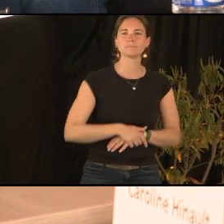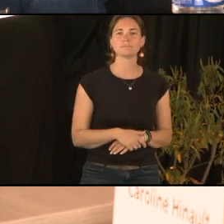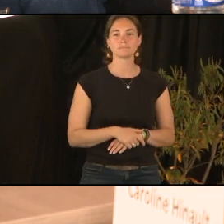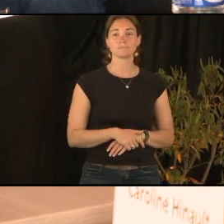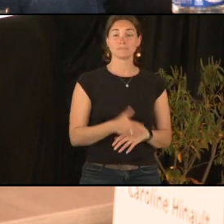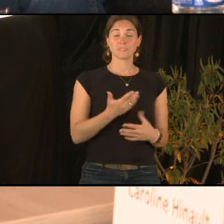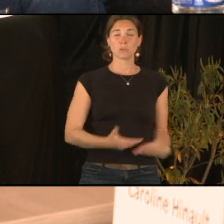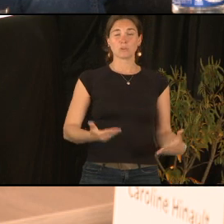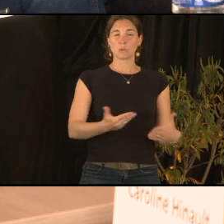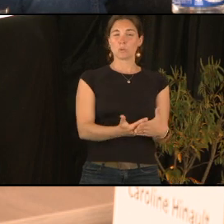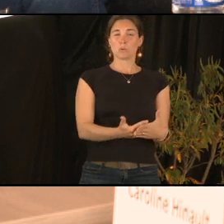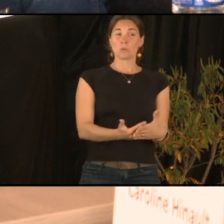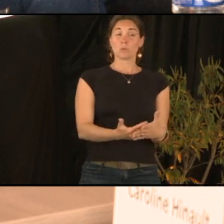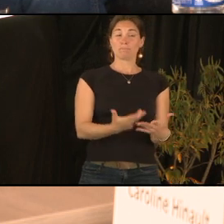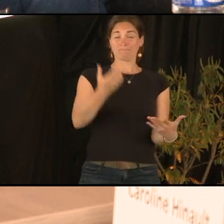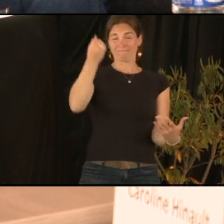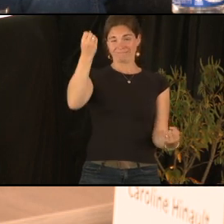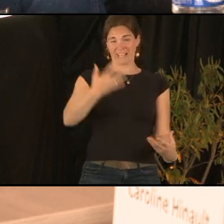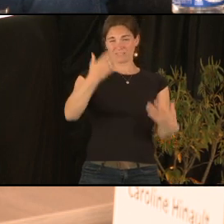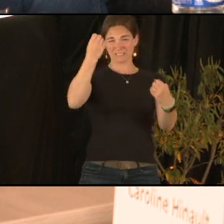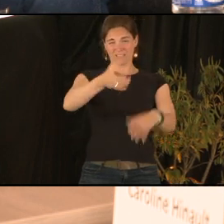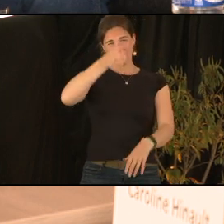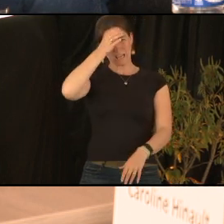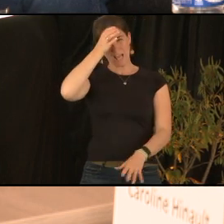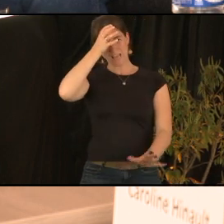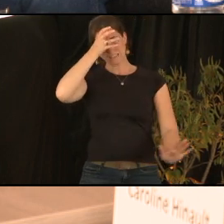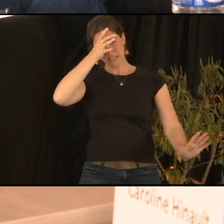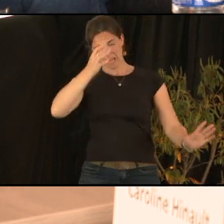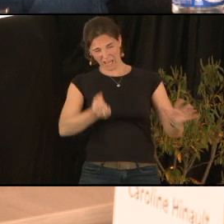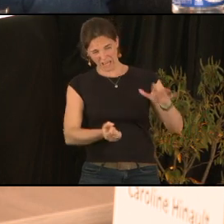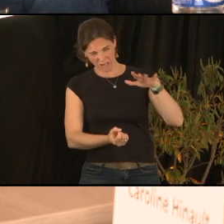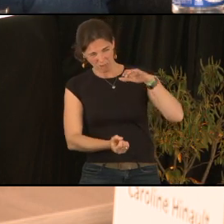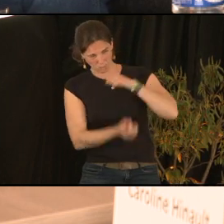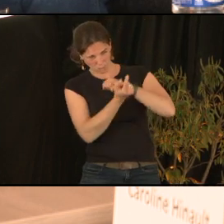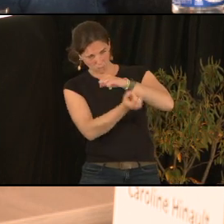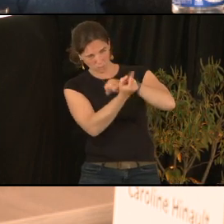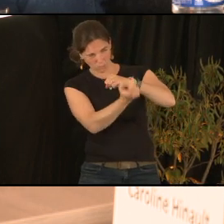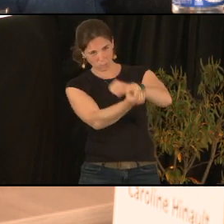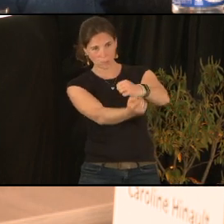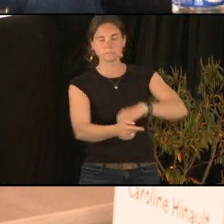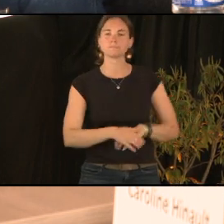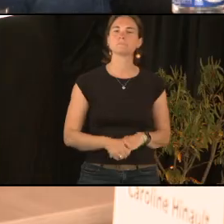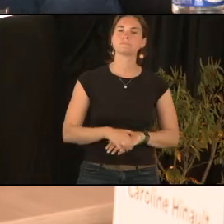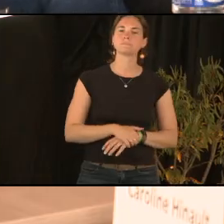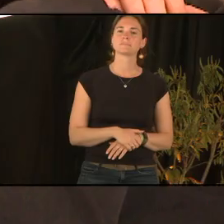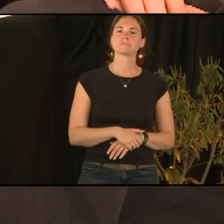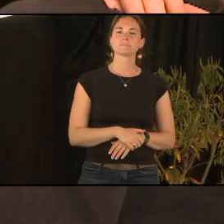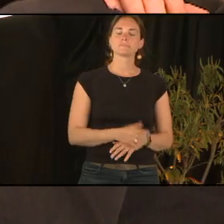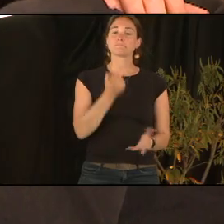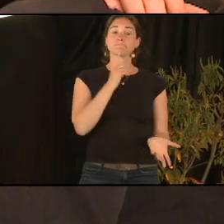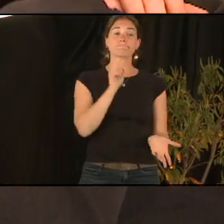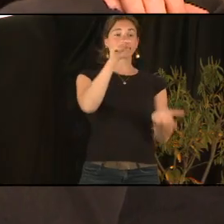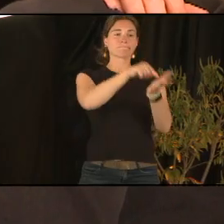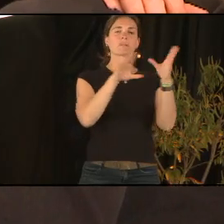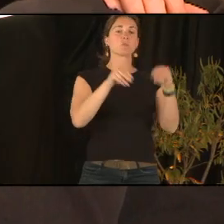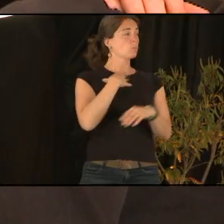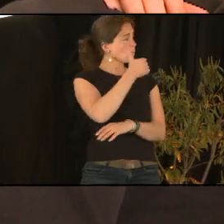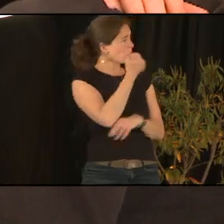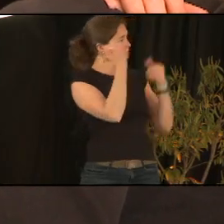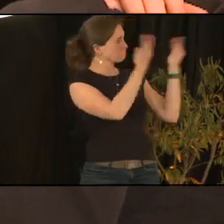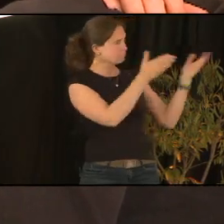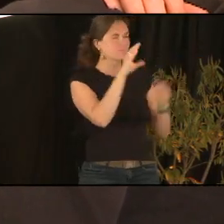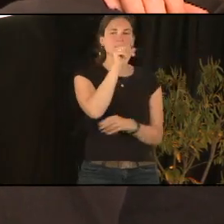pires travers de nos caractères vont surgir. Alors, le lieu comme personnage, bah Caroline, je vais commencer par